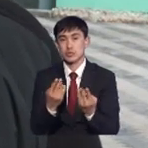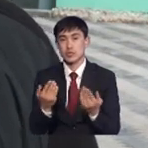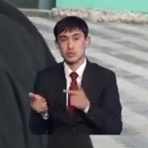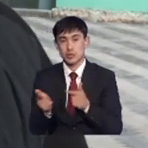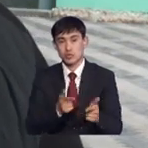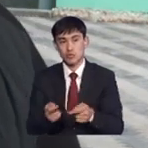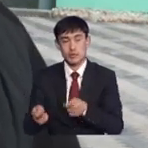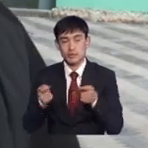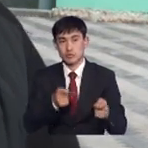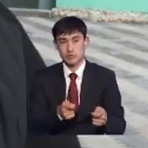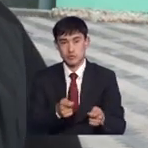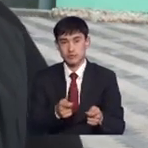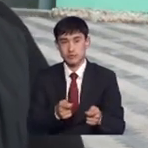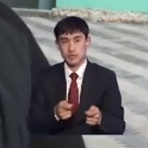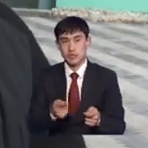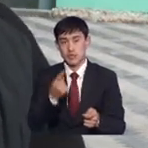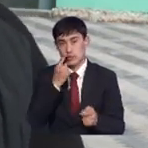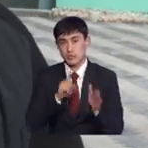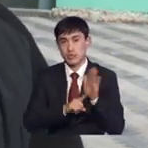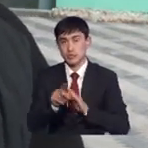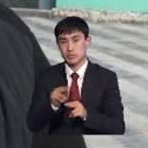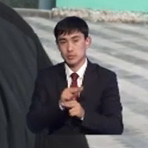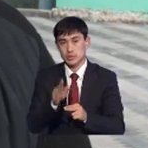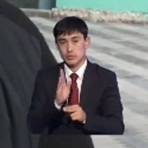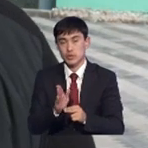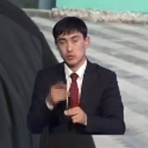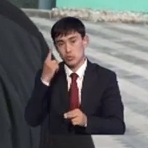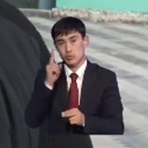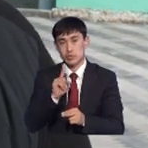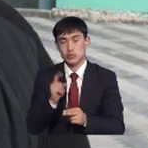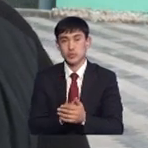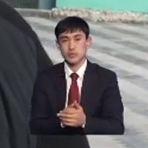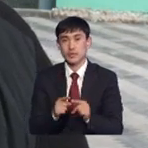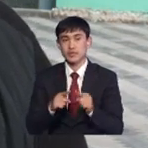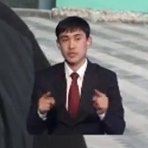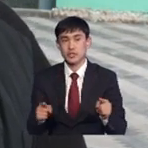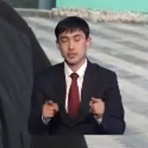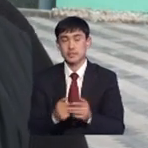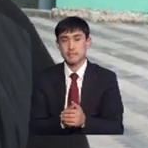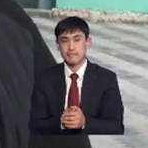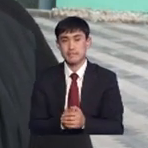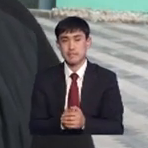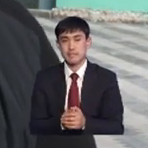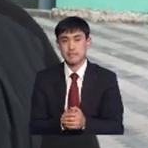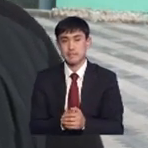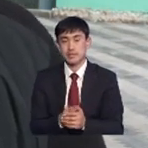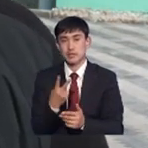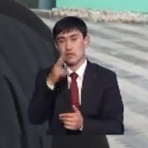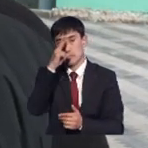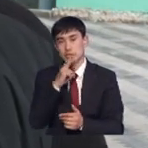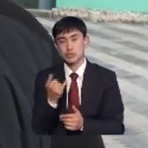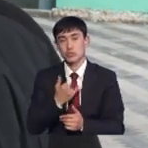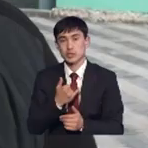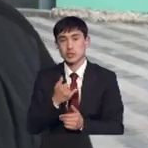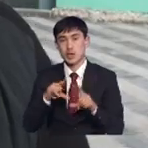изготовлено, привезено. На днях начнем монтаж. И я думаю, в течение там, 2 месяцев у